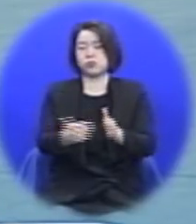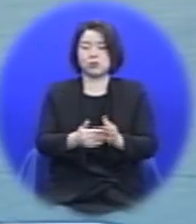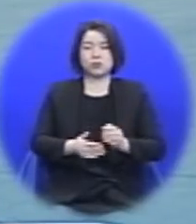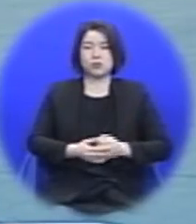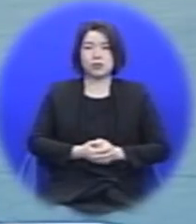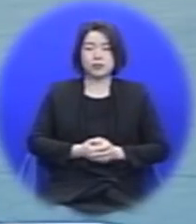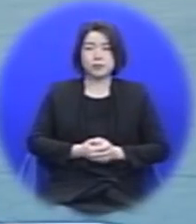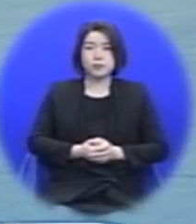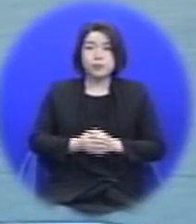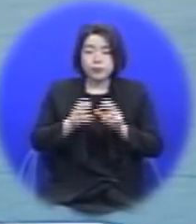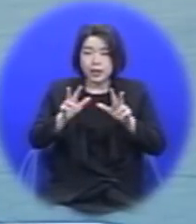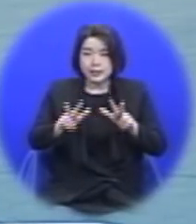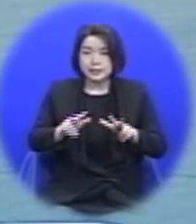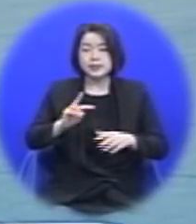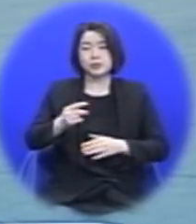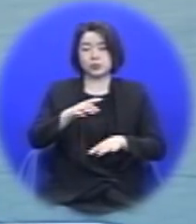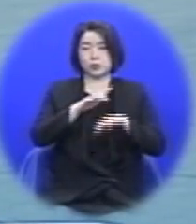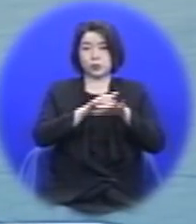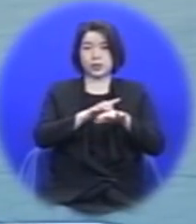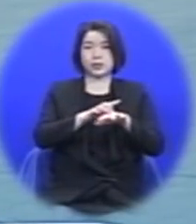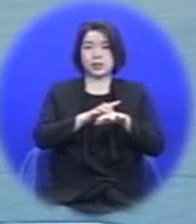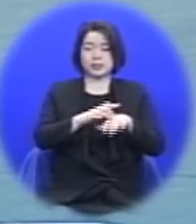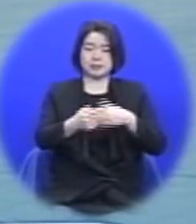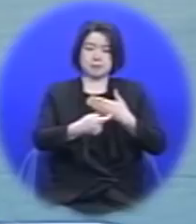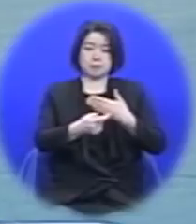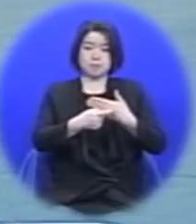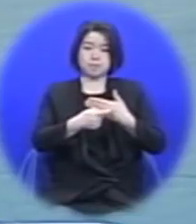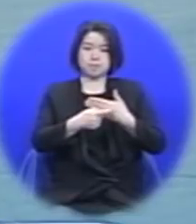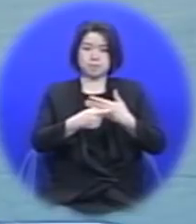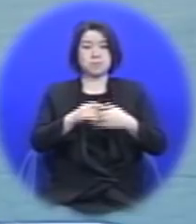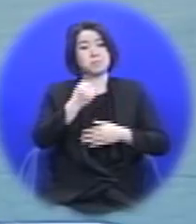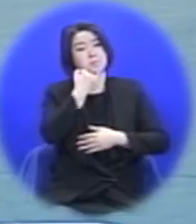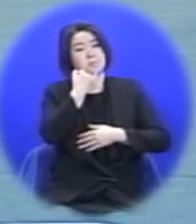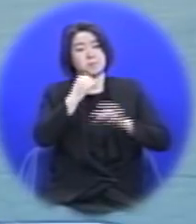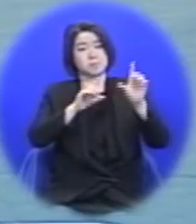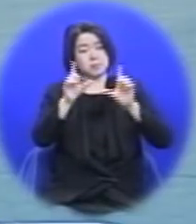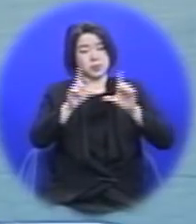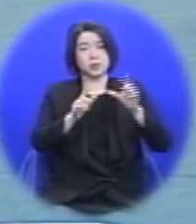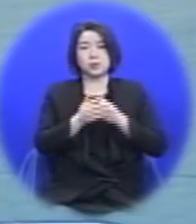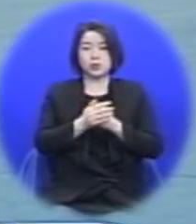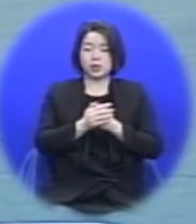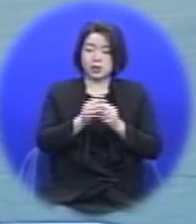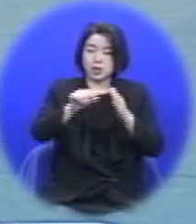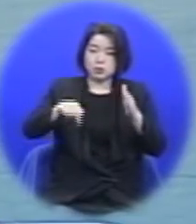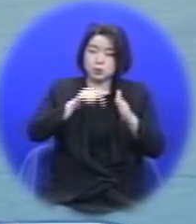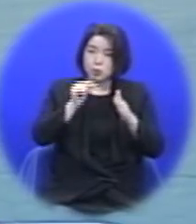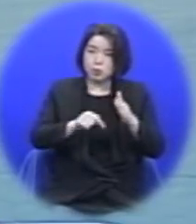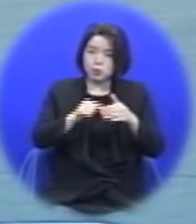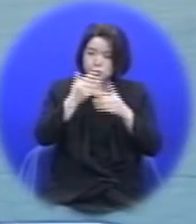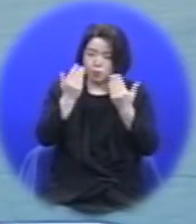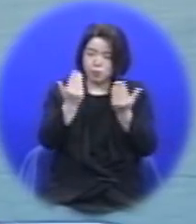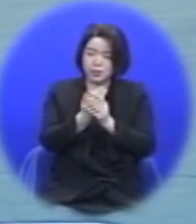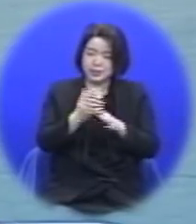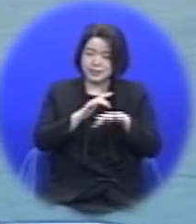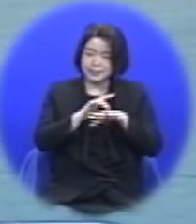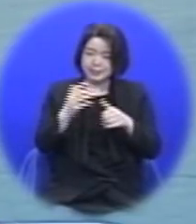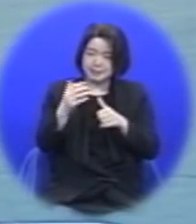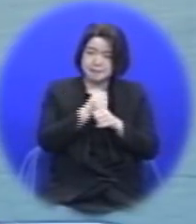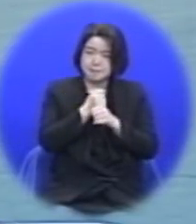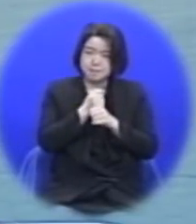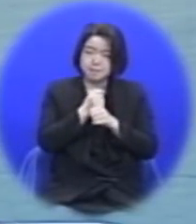지금도 사탄은 겉은 멀쩡한데 속은 완전히 사탄에 사로잡힌